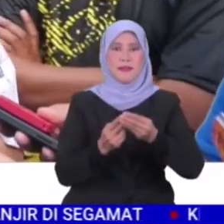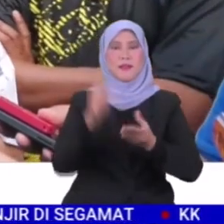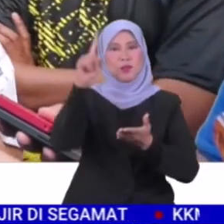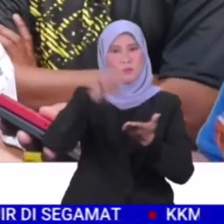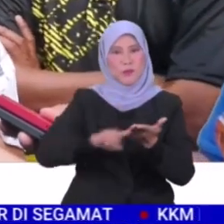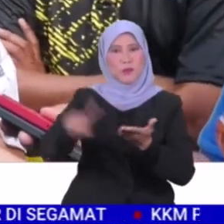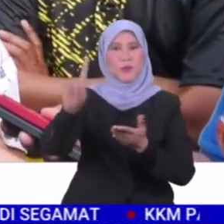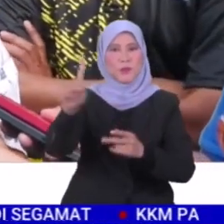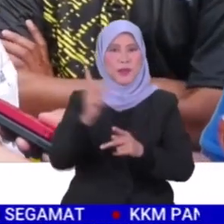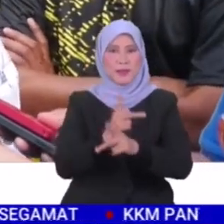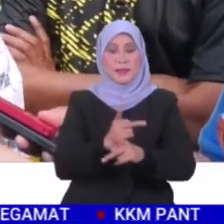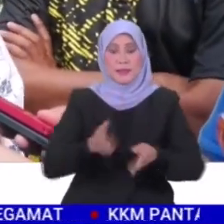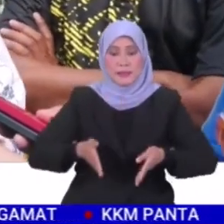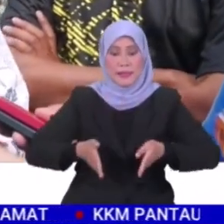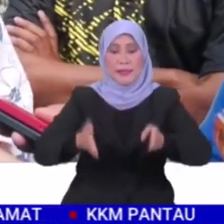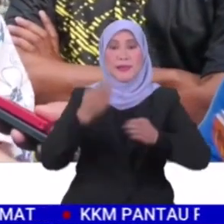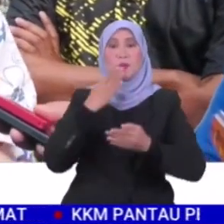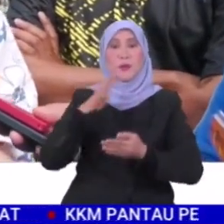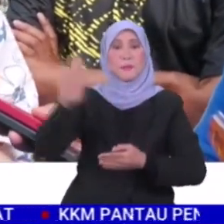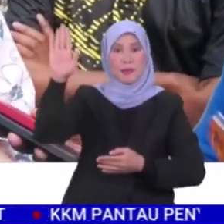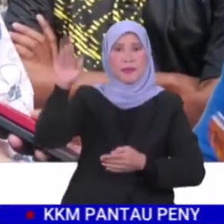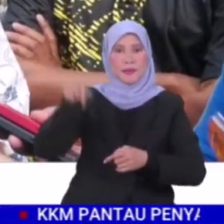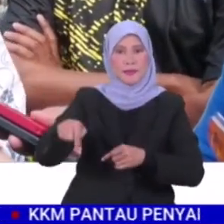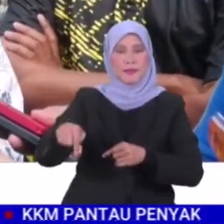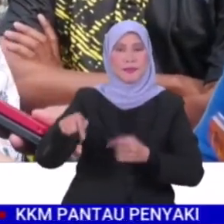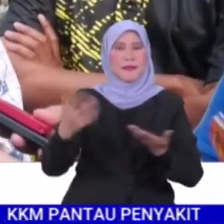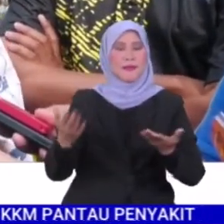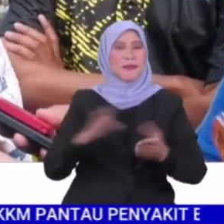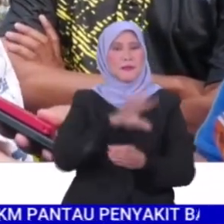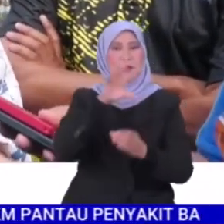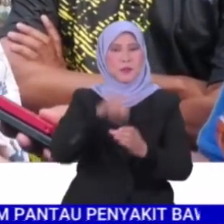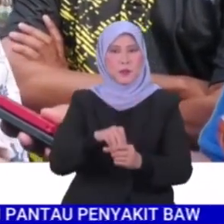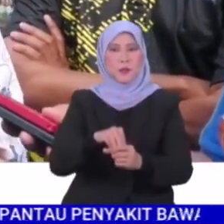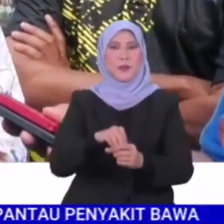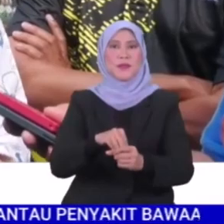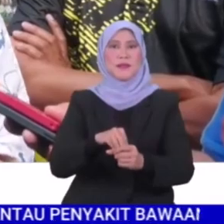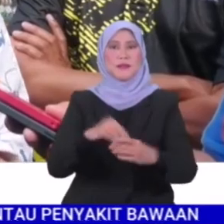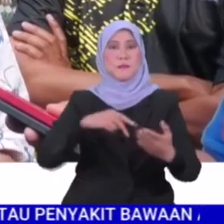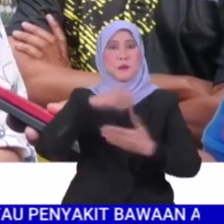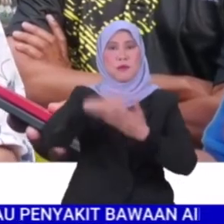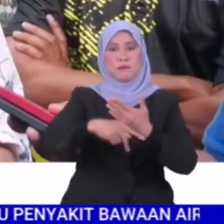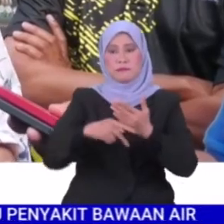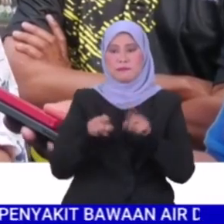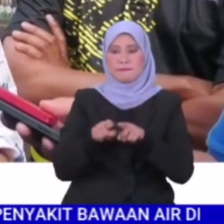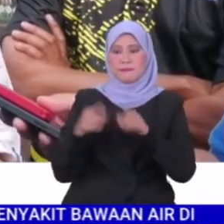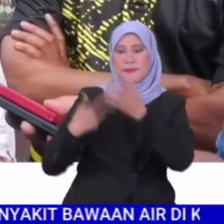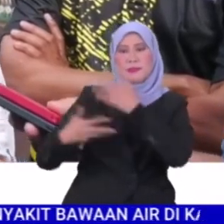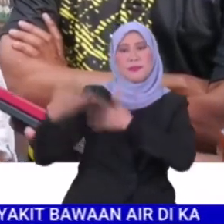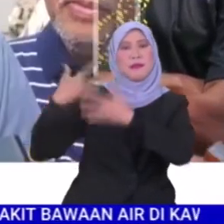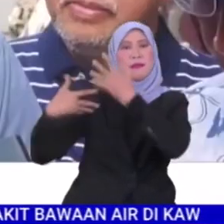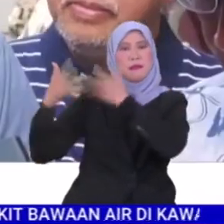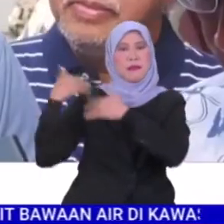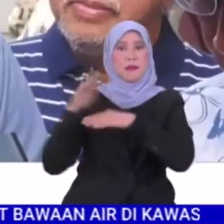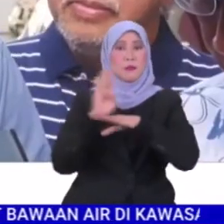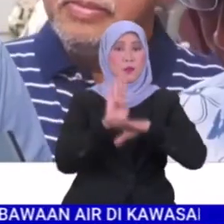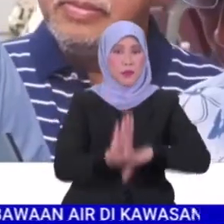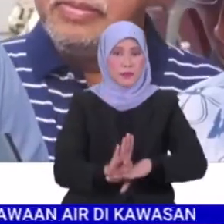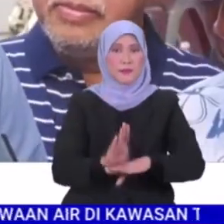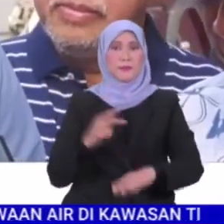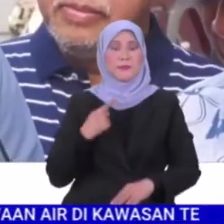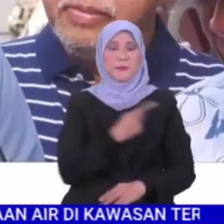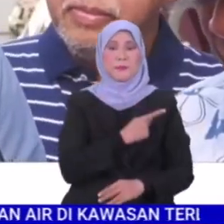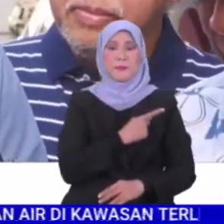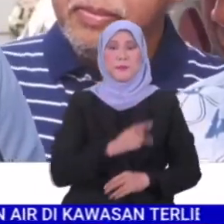Rahman. Dan kita selitkanlah apa yang disebut sebagai inti sejarah dan budaya kita. Program